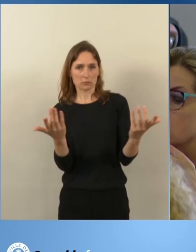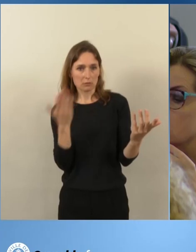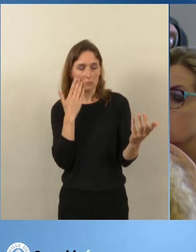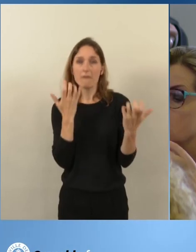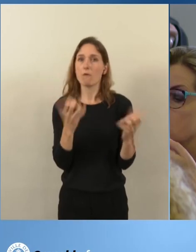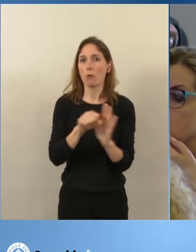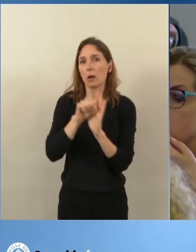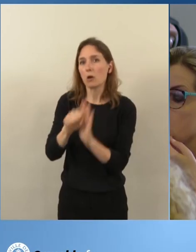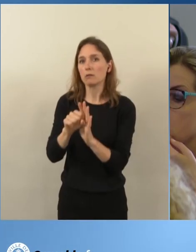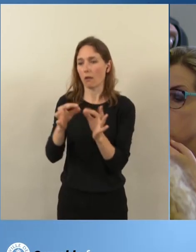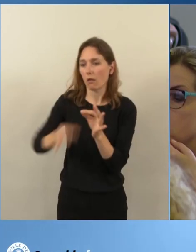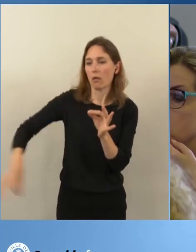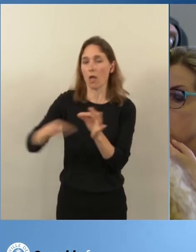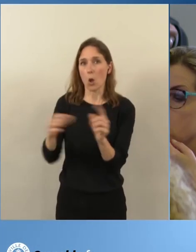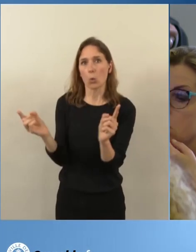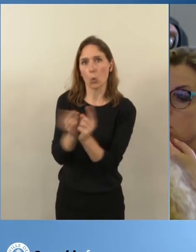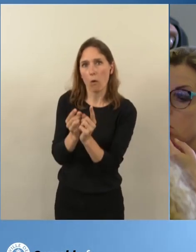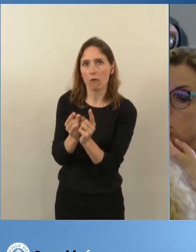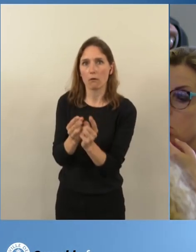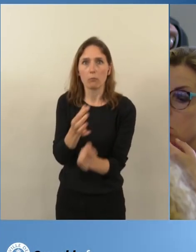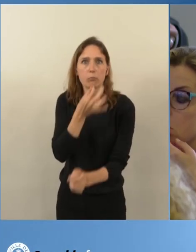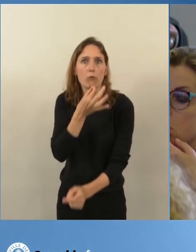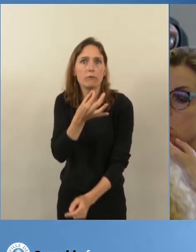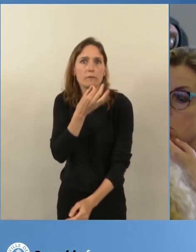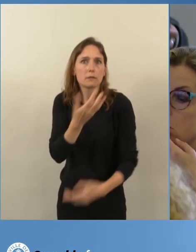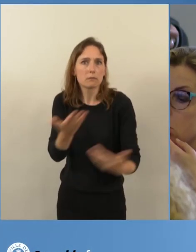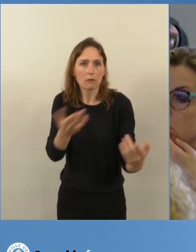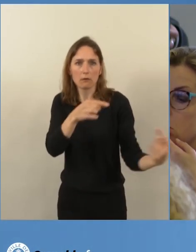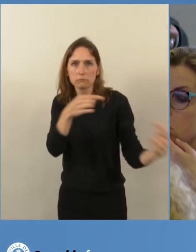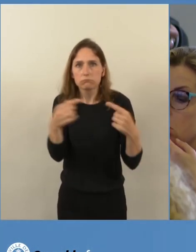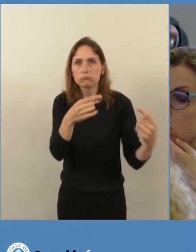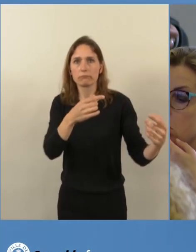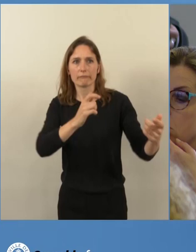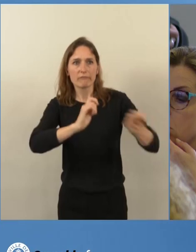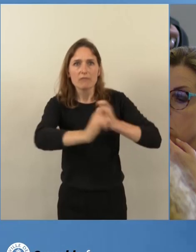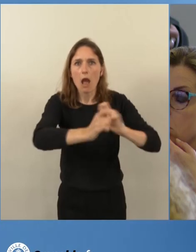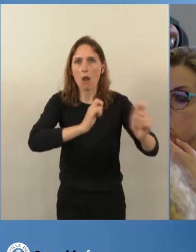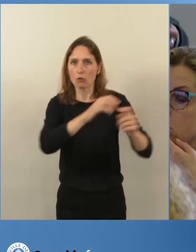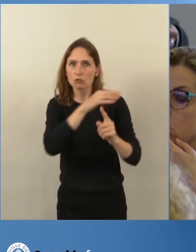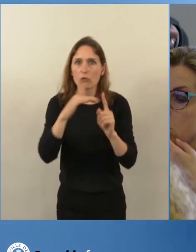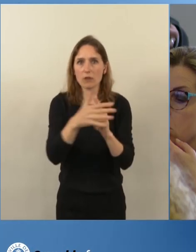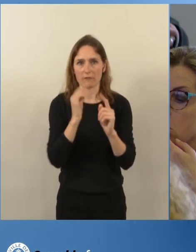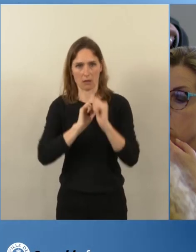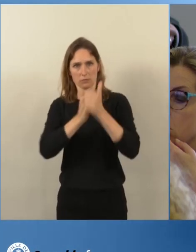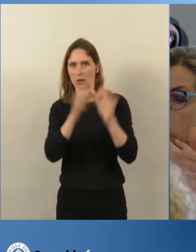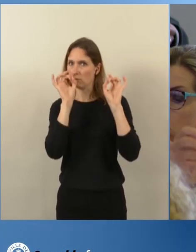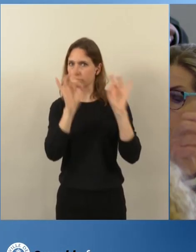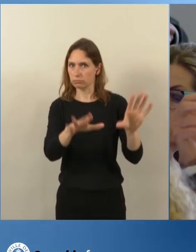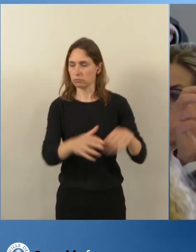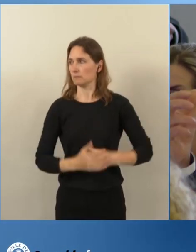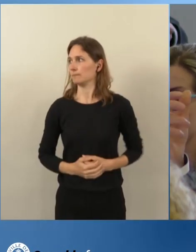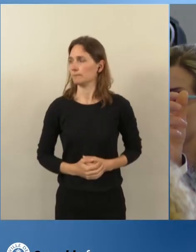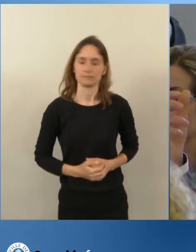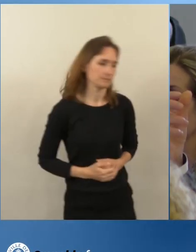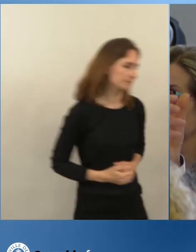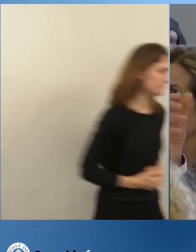privilégier les circuits courts profitez-en avec le dialogue social et avec le refus de ces procédures juste je voudrais